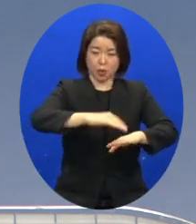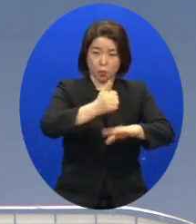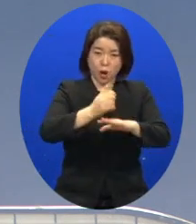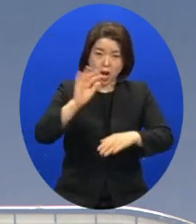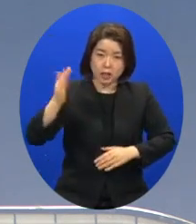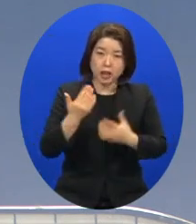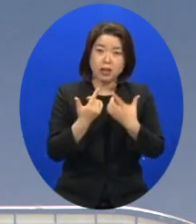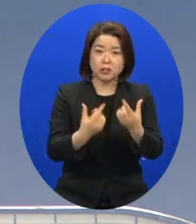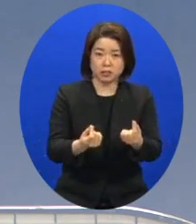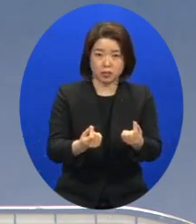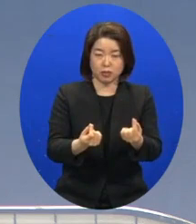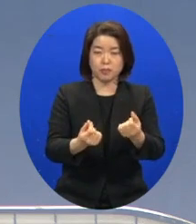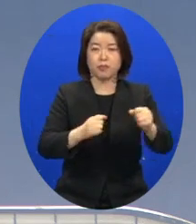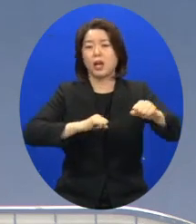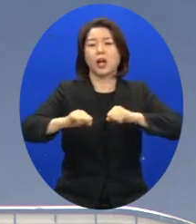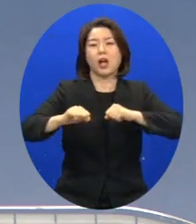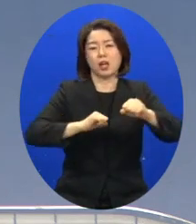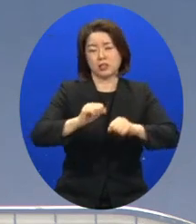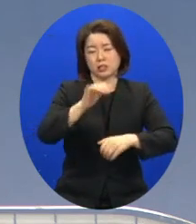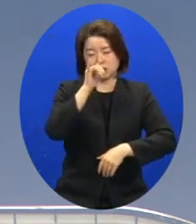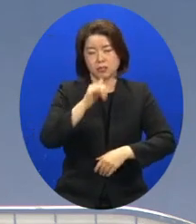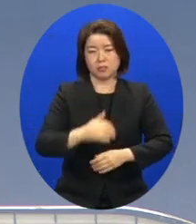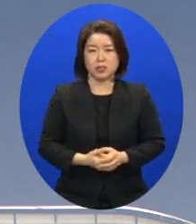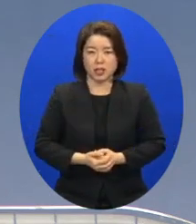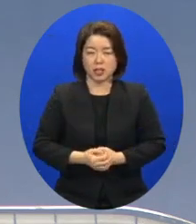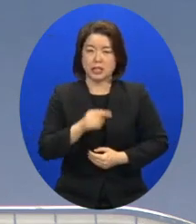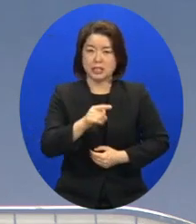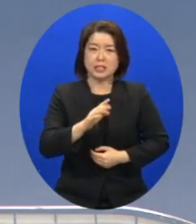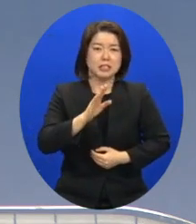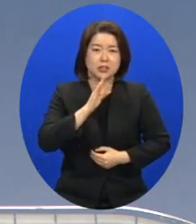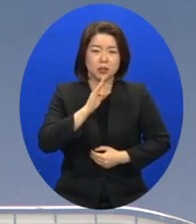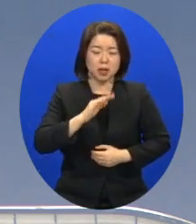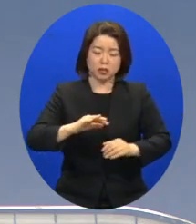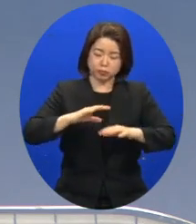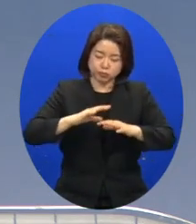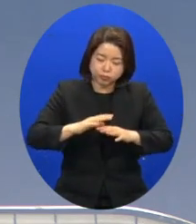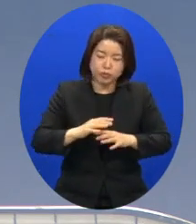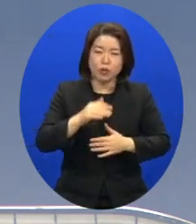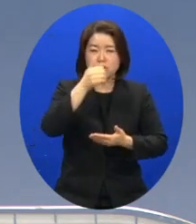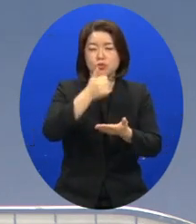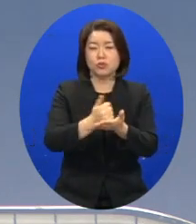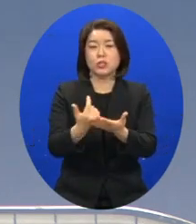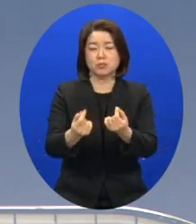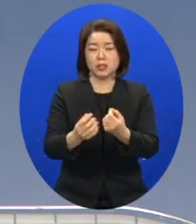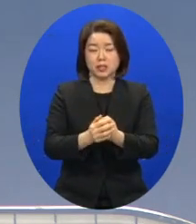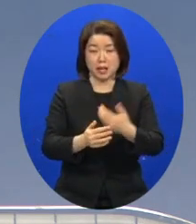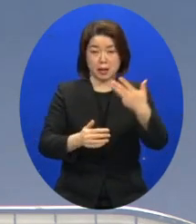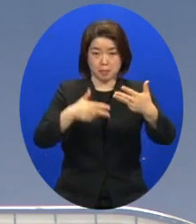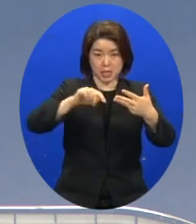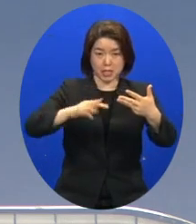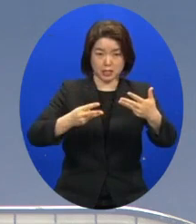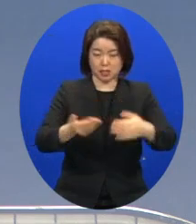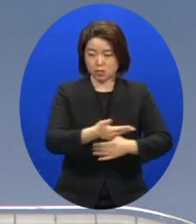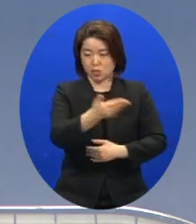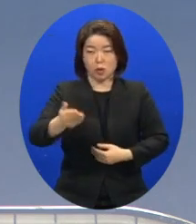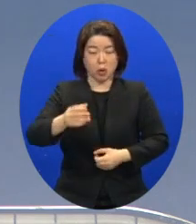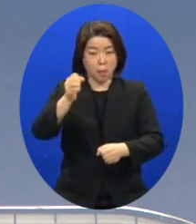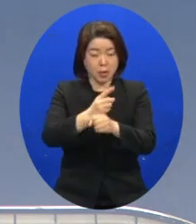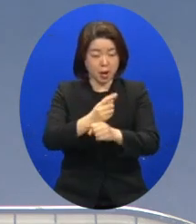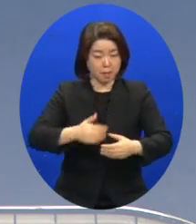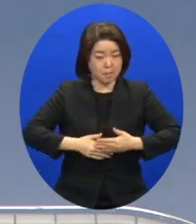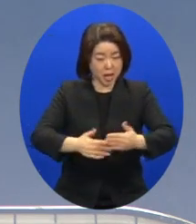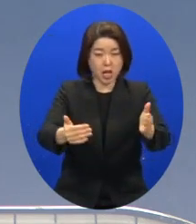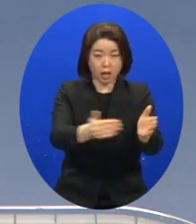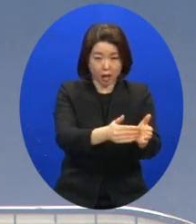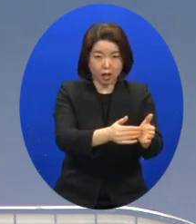그렇게 행 애 하는 사람들 이건 정말 무서운 죄 m 8절에 여러분은 벌써 배가 불렀습니다